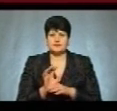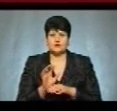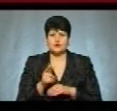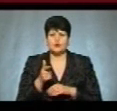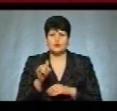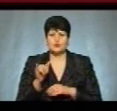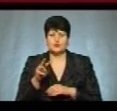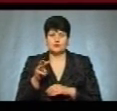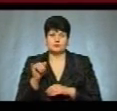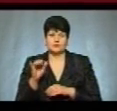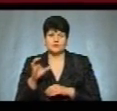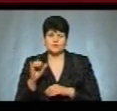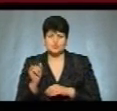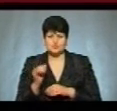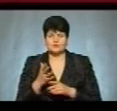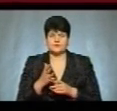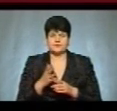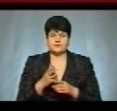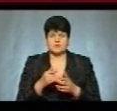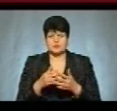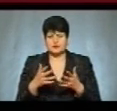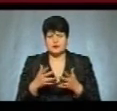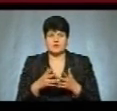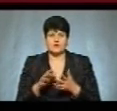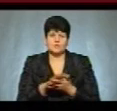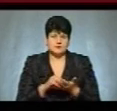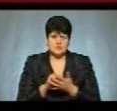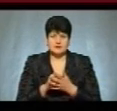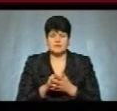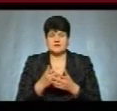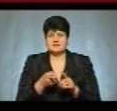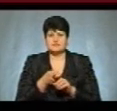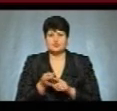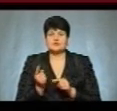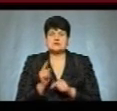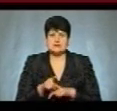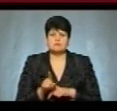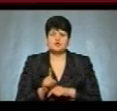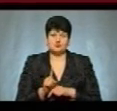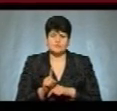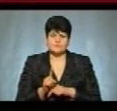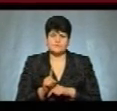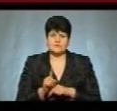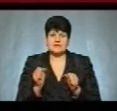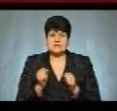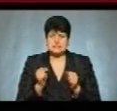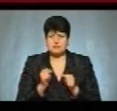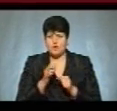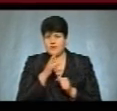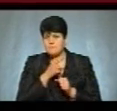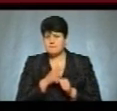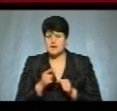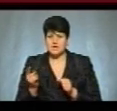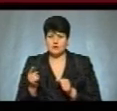гумусу і утилізацією тваринних рештків м'якого походження. Але у зв'язку із тим, що на зимовий період